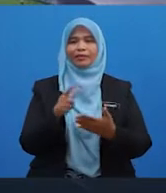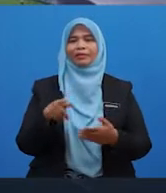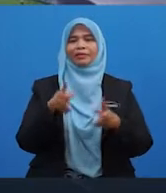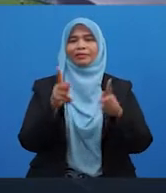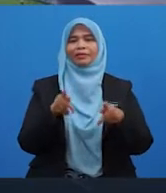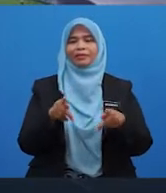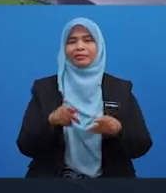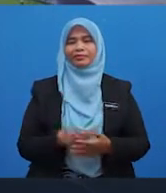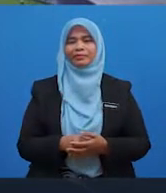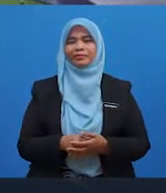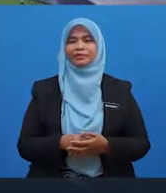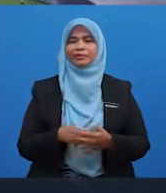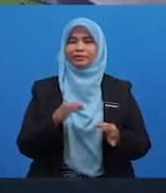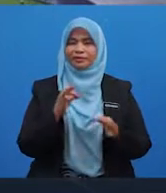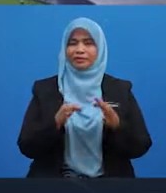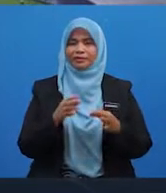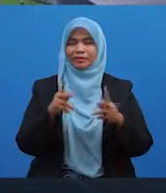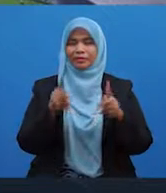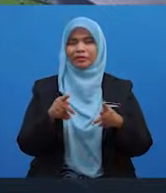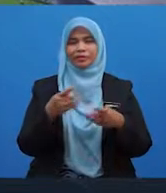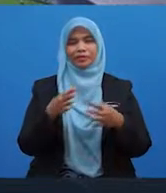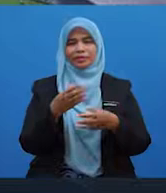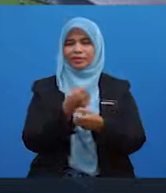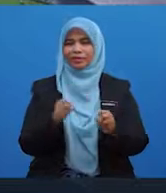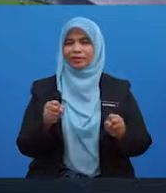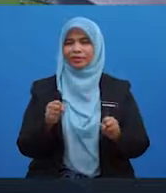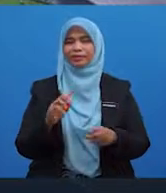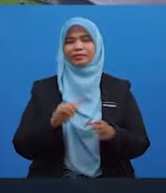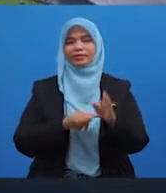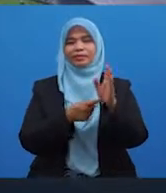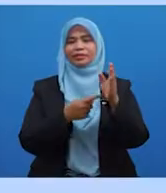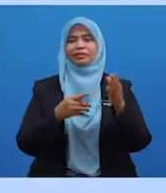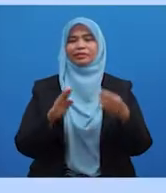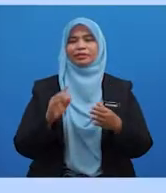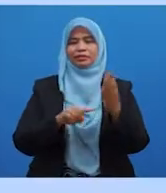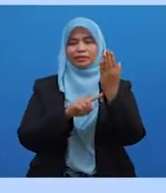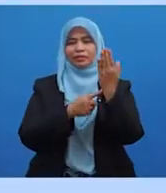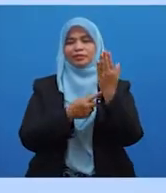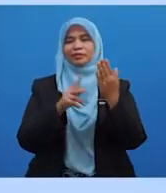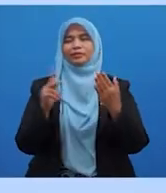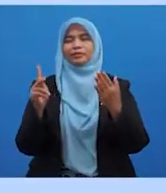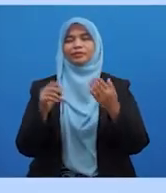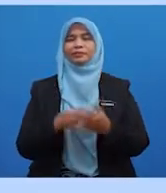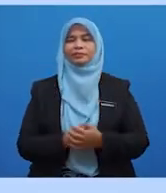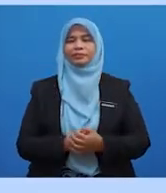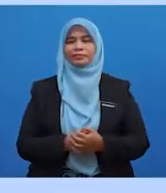Baiklah pelajar-pelajar, sekiranya pelajar telah bersedia, ayuh kita mulakan.